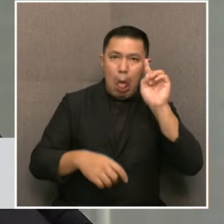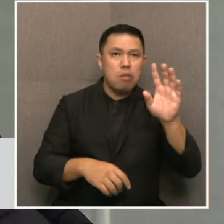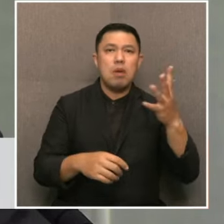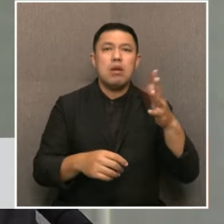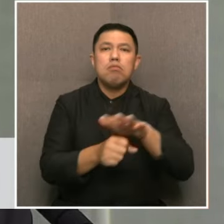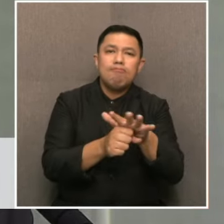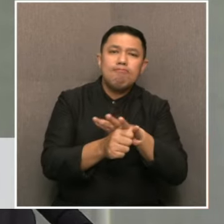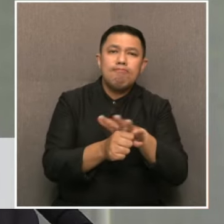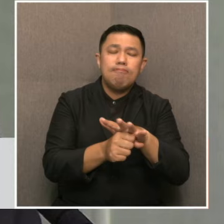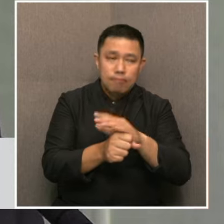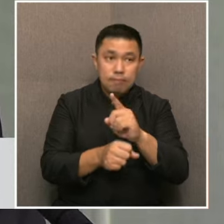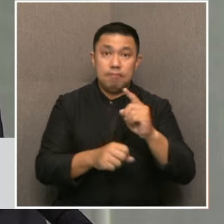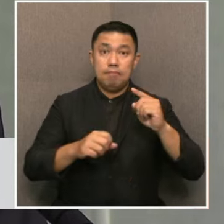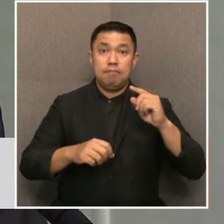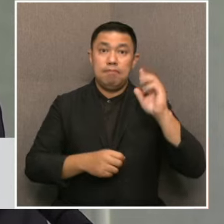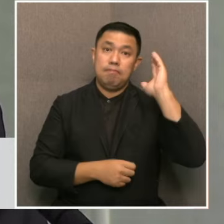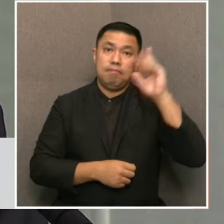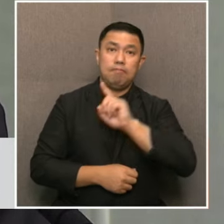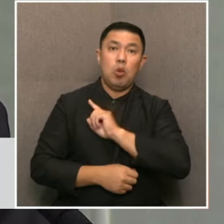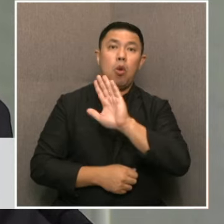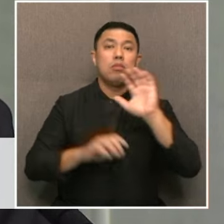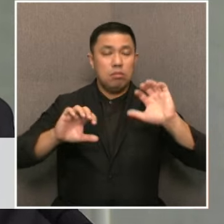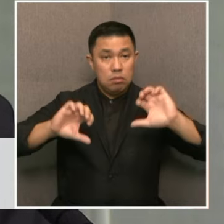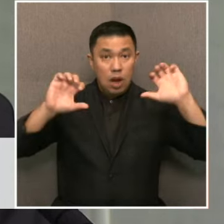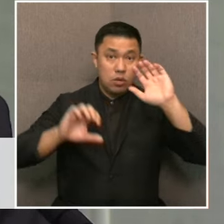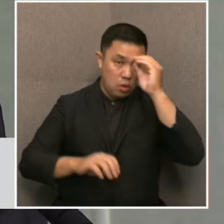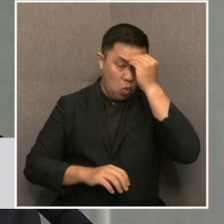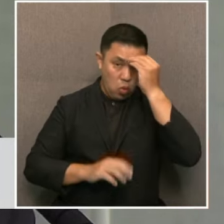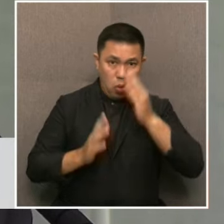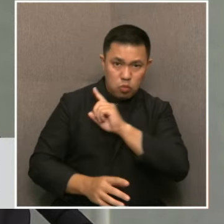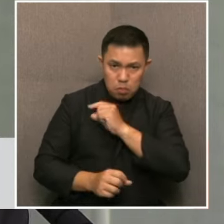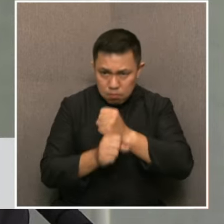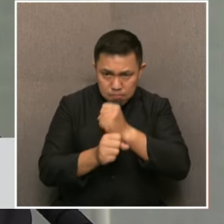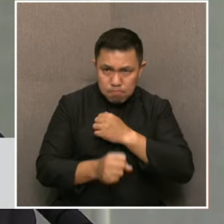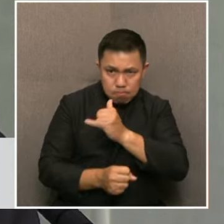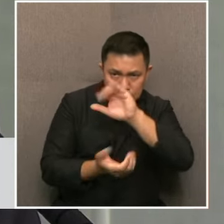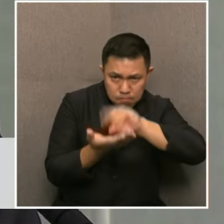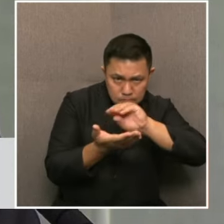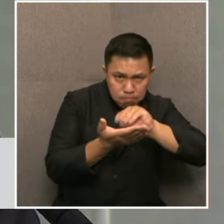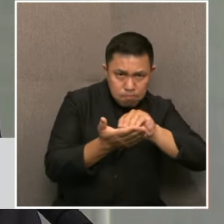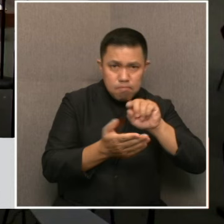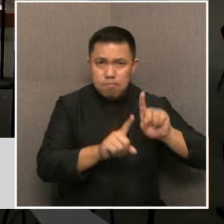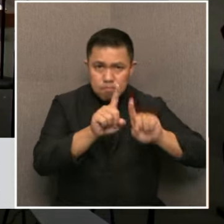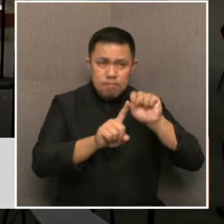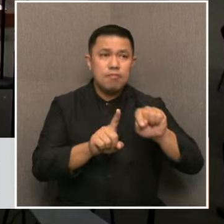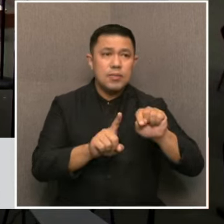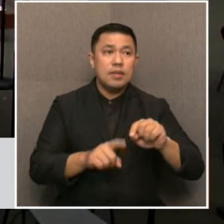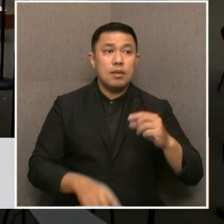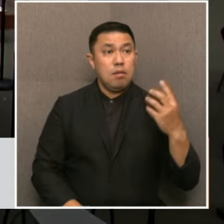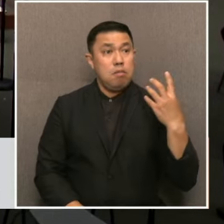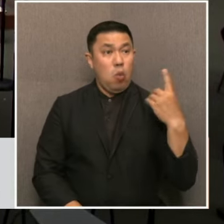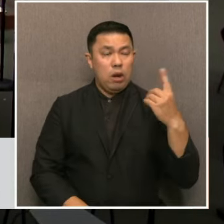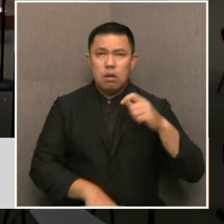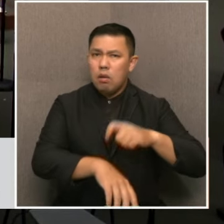ฮาชิโฆษกรัฐบาลญี่ปุ่นแถลงว่าเจ้าหน้าที่ยังอยู่ระหว่างประเมินความเสียหายค่ะเมื่อวานนี้เวลา